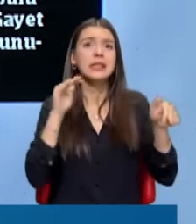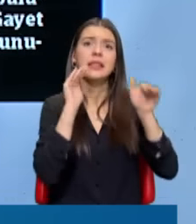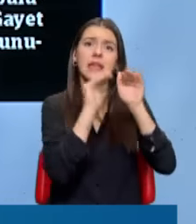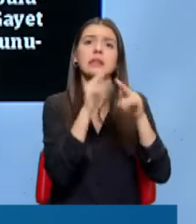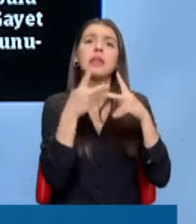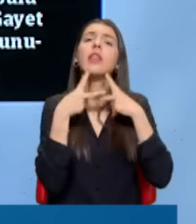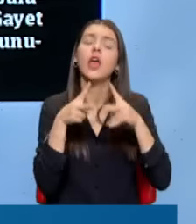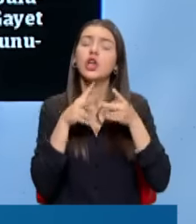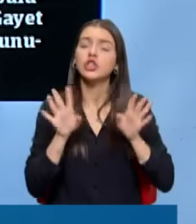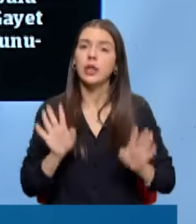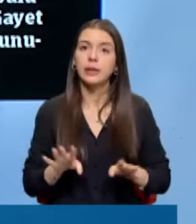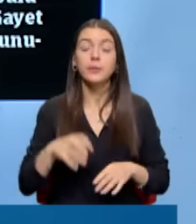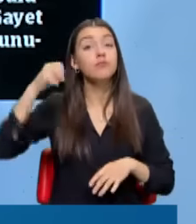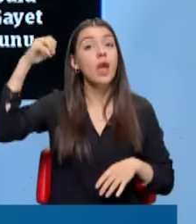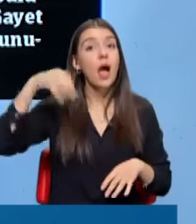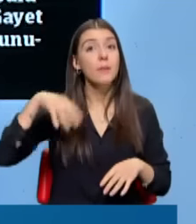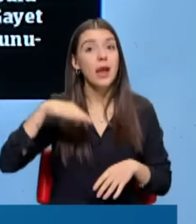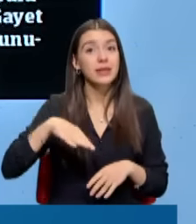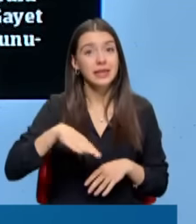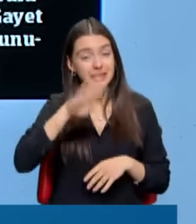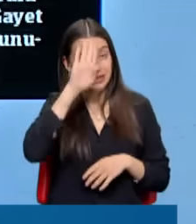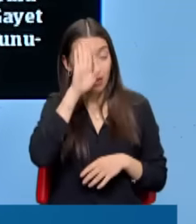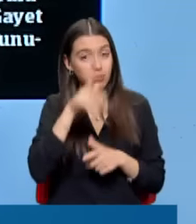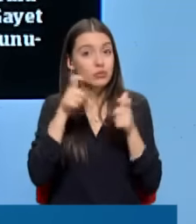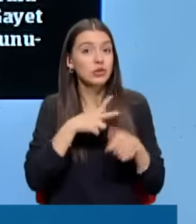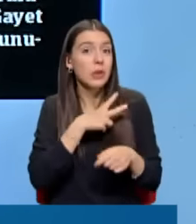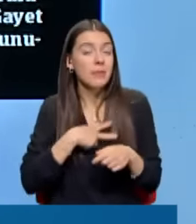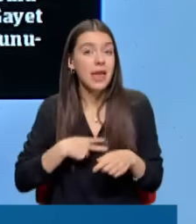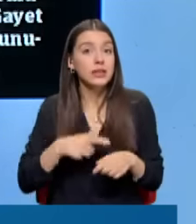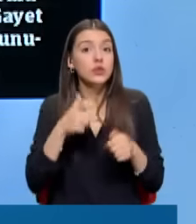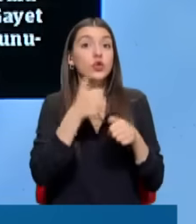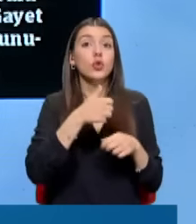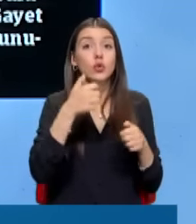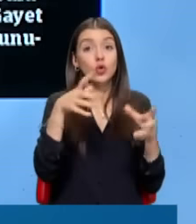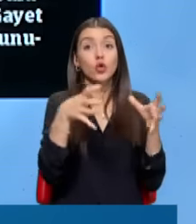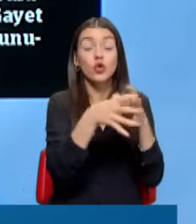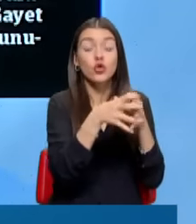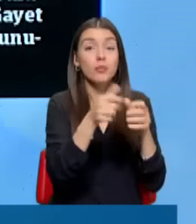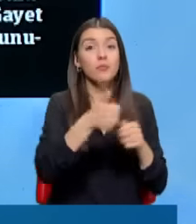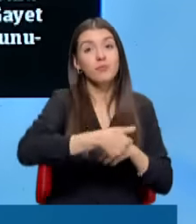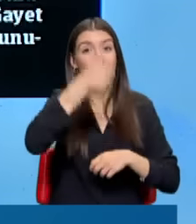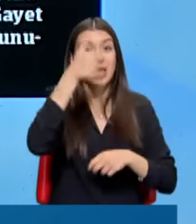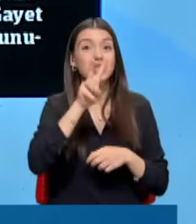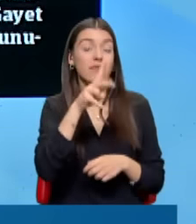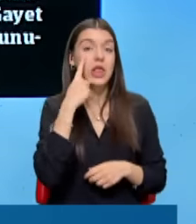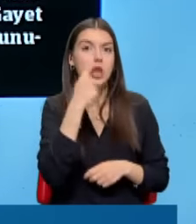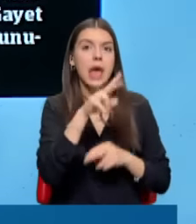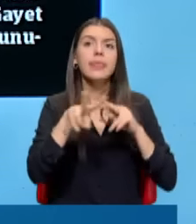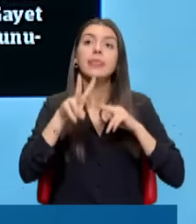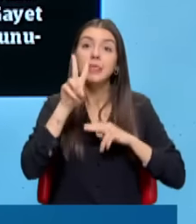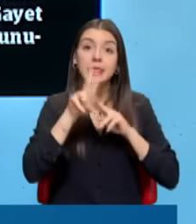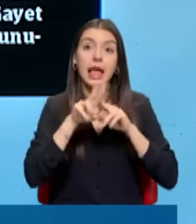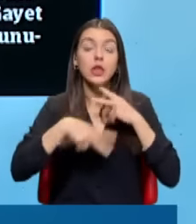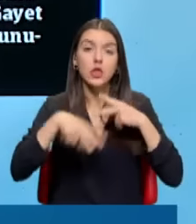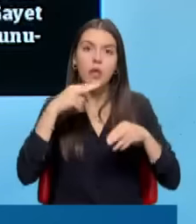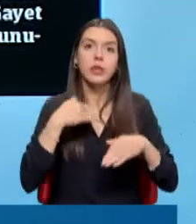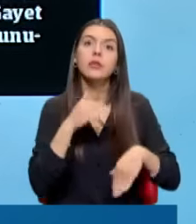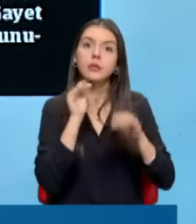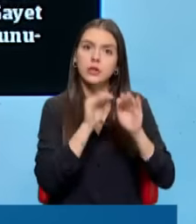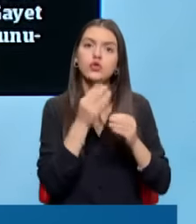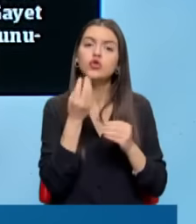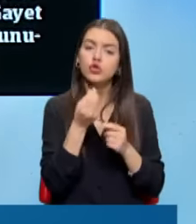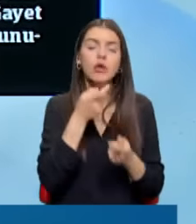desteklediğini açıkladı. AK Parti İBB Grup Başkan Vekili Zeynel Abidin Okul, kent lokantalarını olumlu buluyoruz, destekliyoruz,